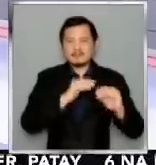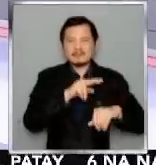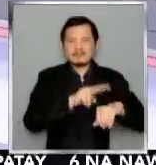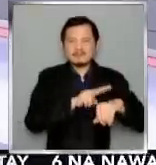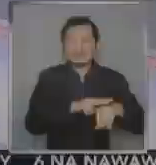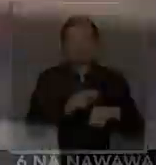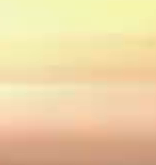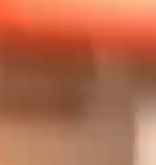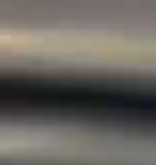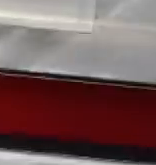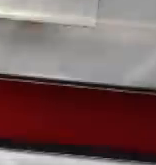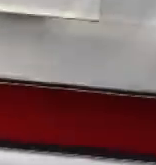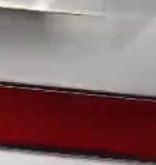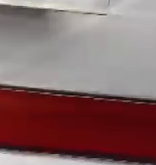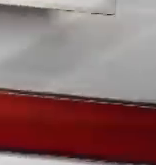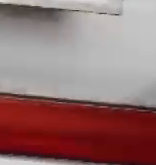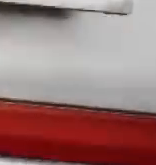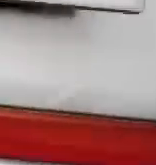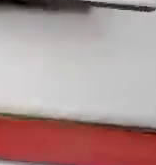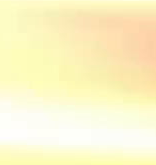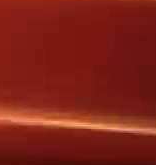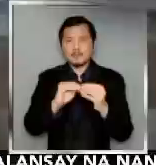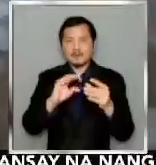Consulta exclusive.